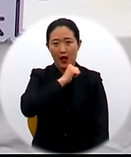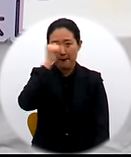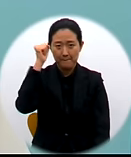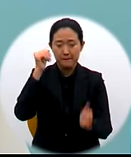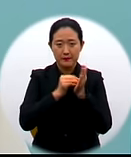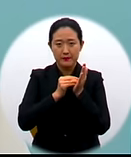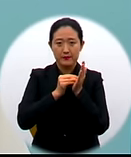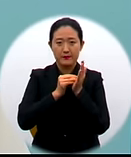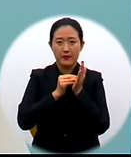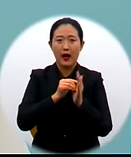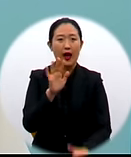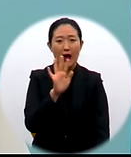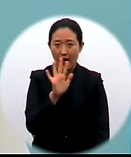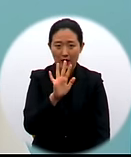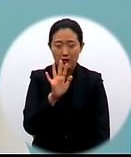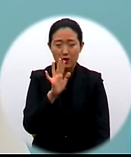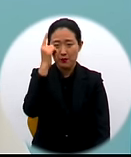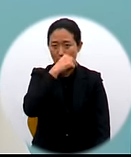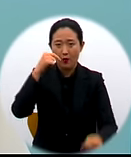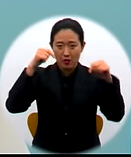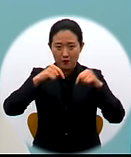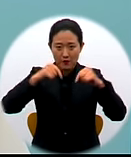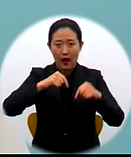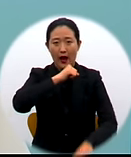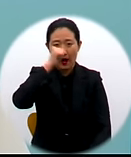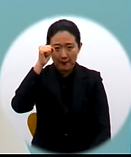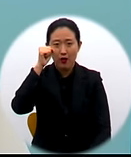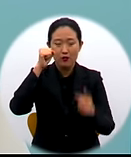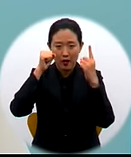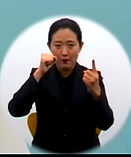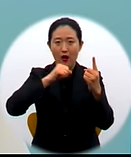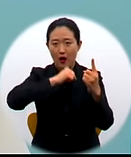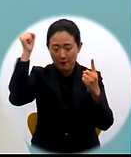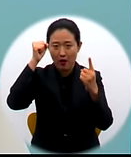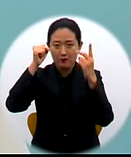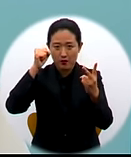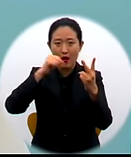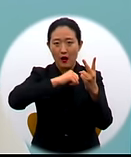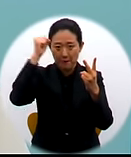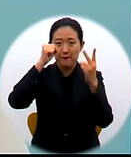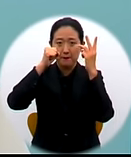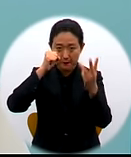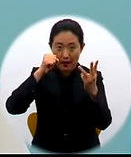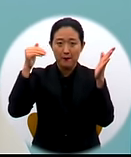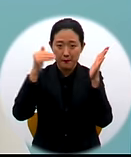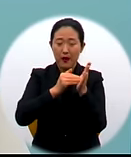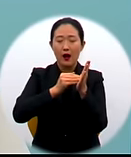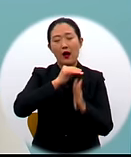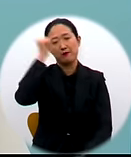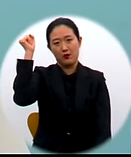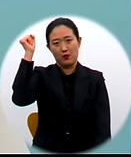아니라 각각의 면접을 모두 통과해야 해요. 그러니까 3개 중에 하나의 면접에서만 떨어져도